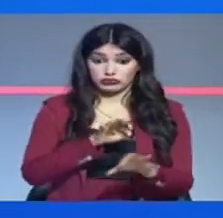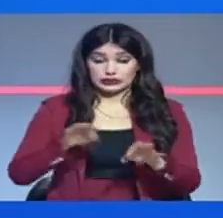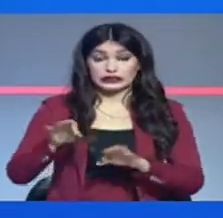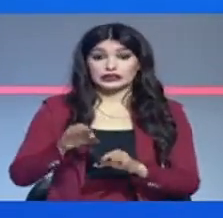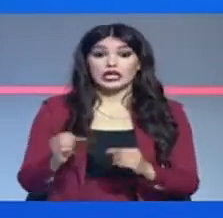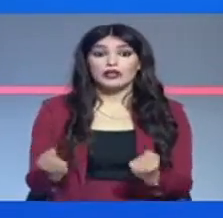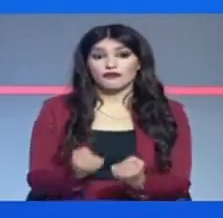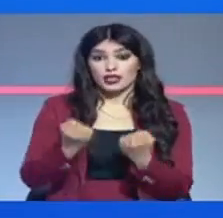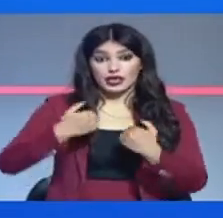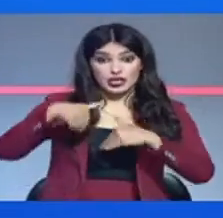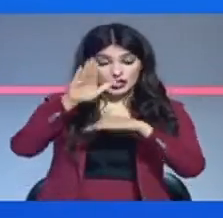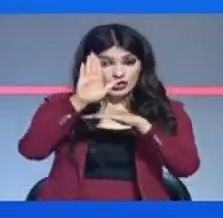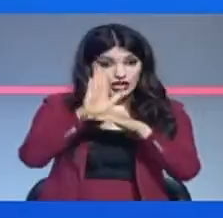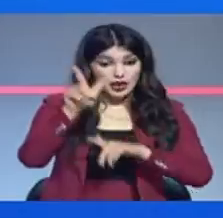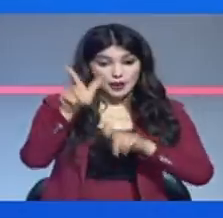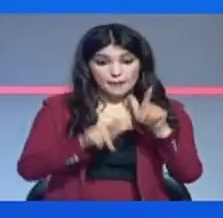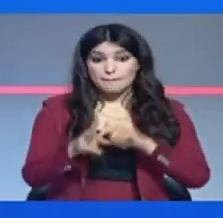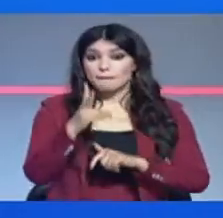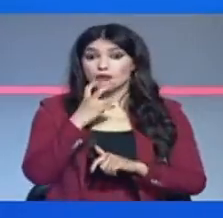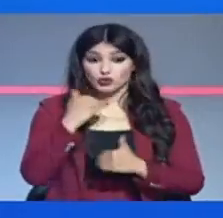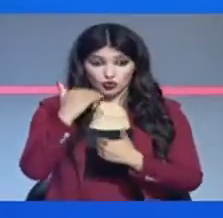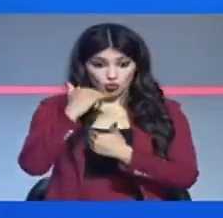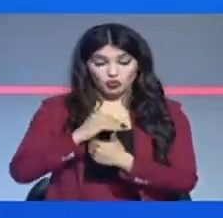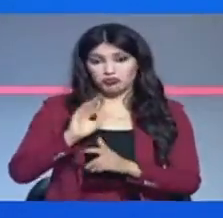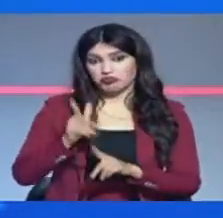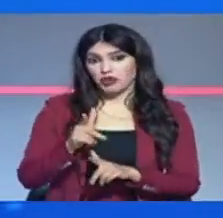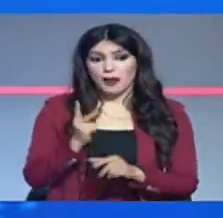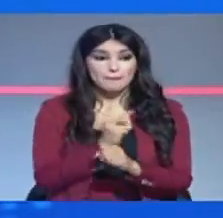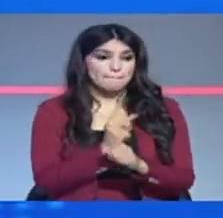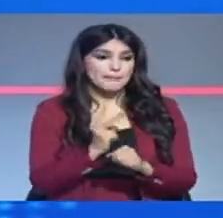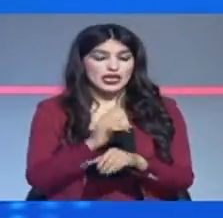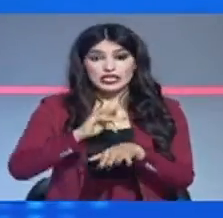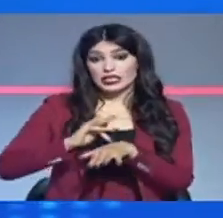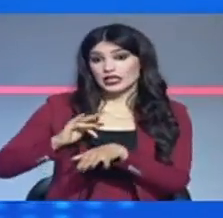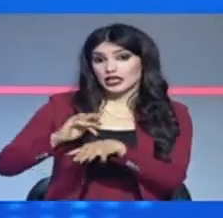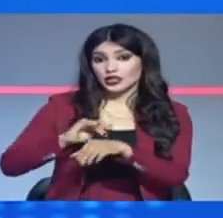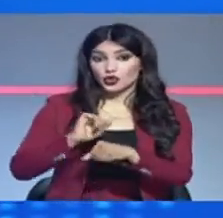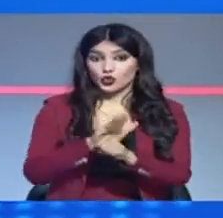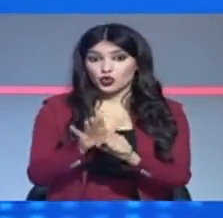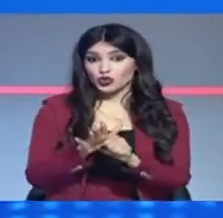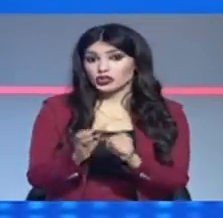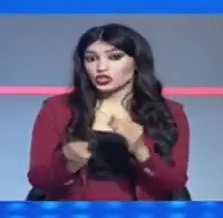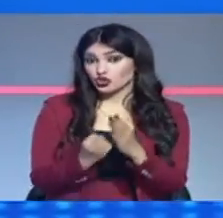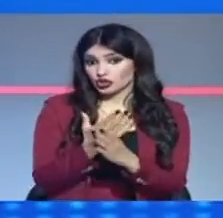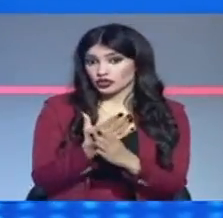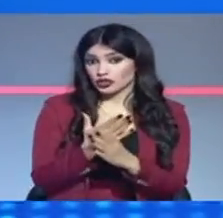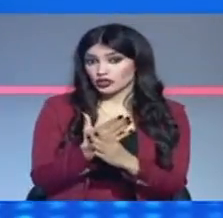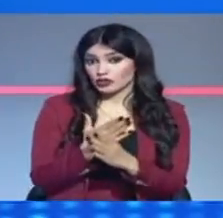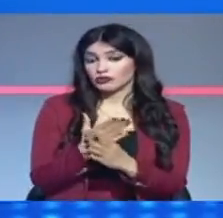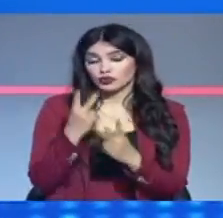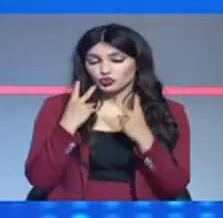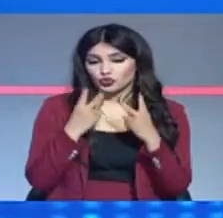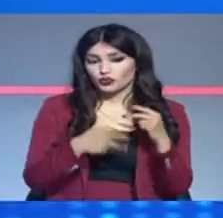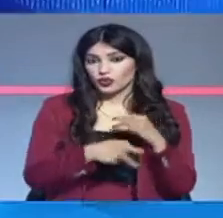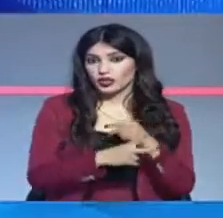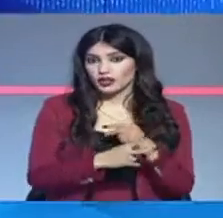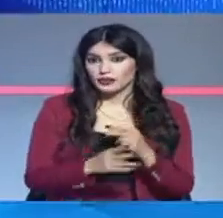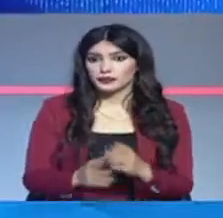تعزيز حمايه التونسيين انفسهم من مخاطر الاصابه بيكون في تسعه عشر وتبعاتها